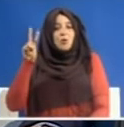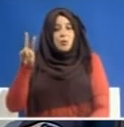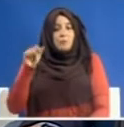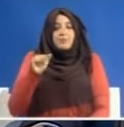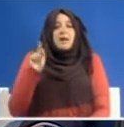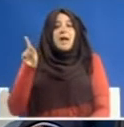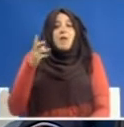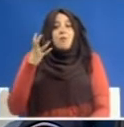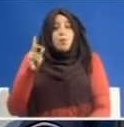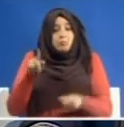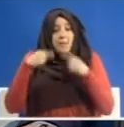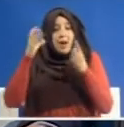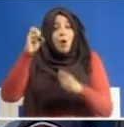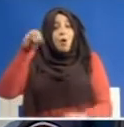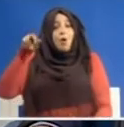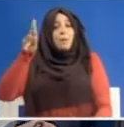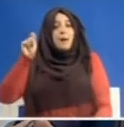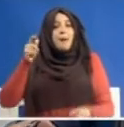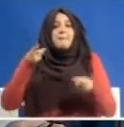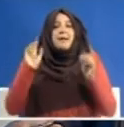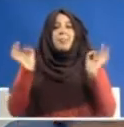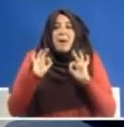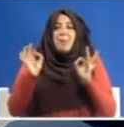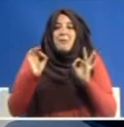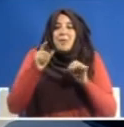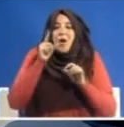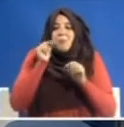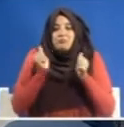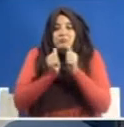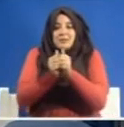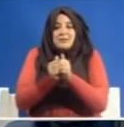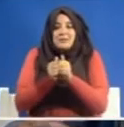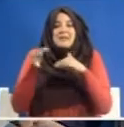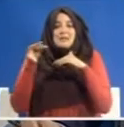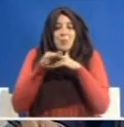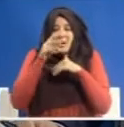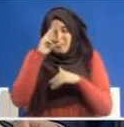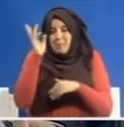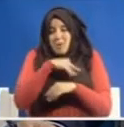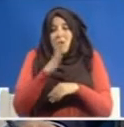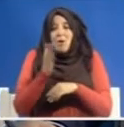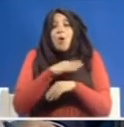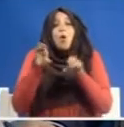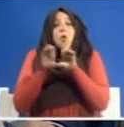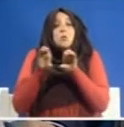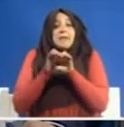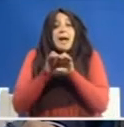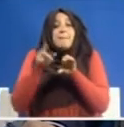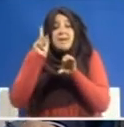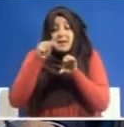أن تعتمر ولكن ليس لديها محرم، أظن ذكرت ابن الخالة